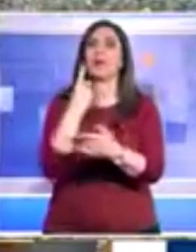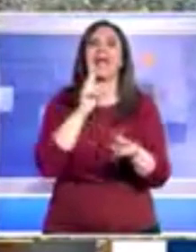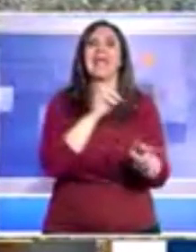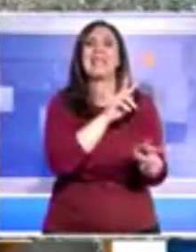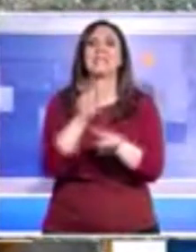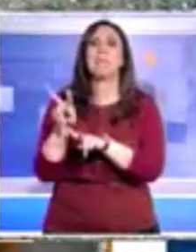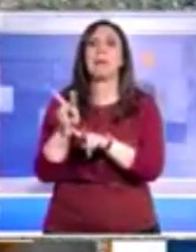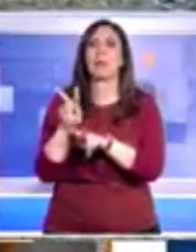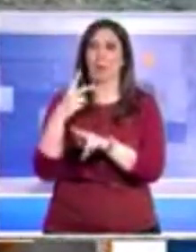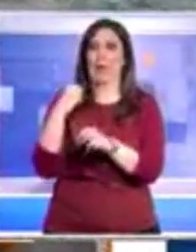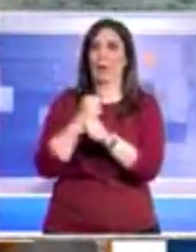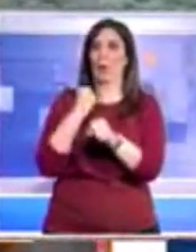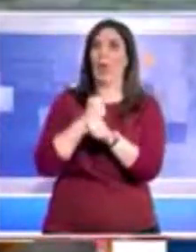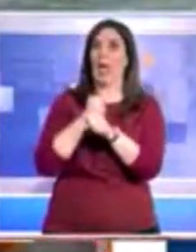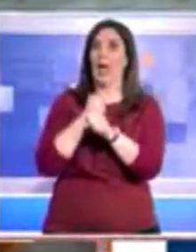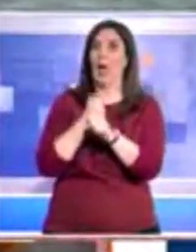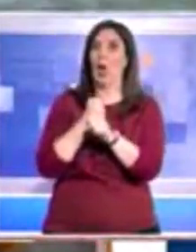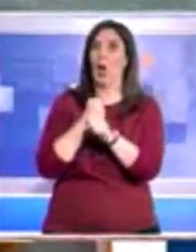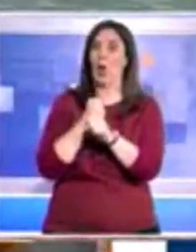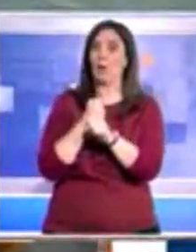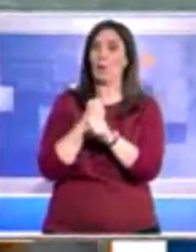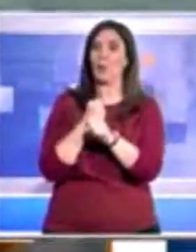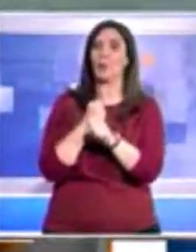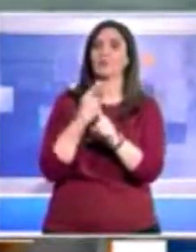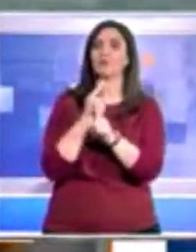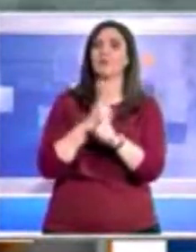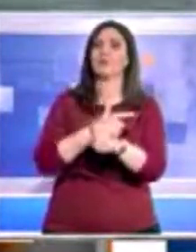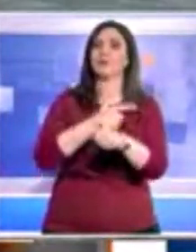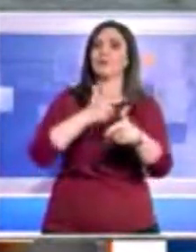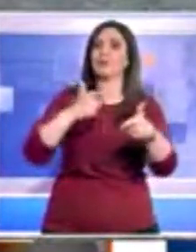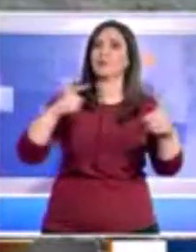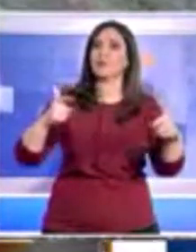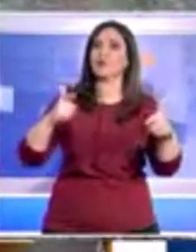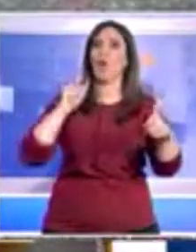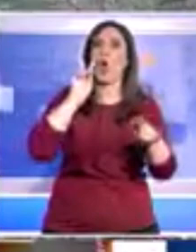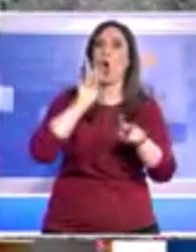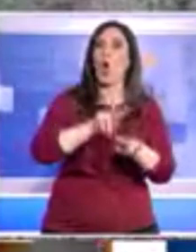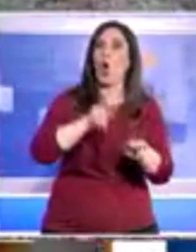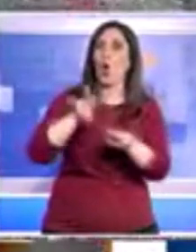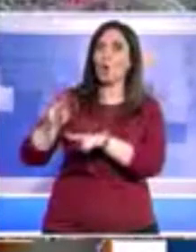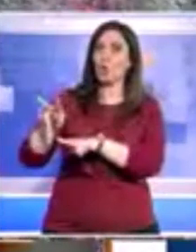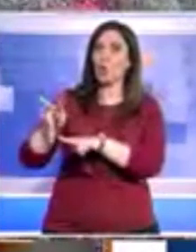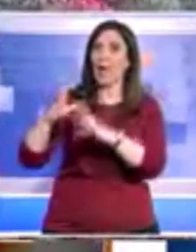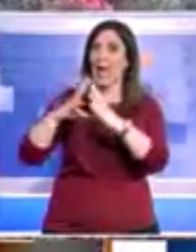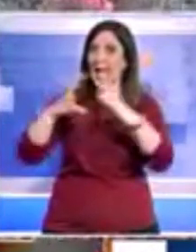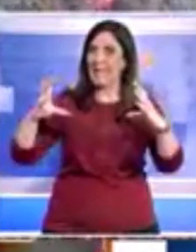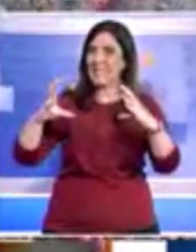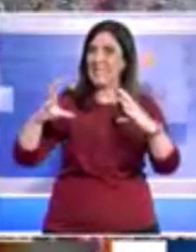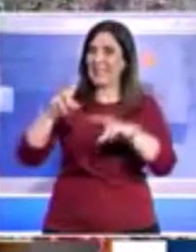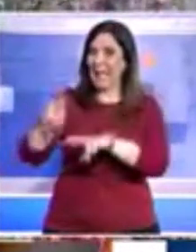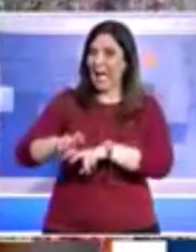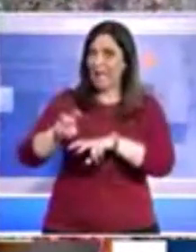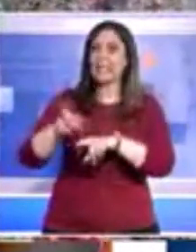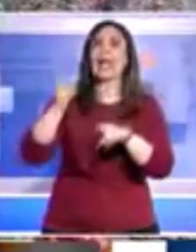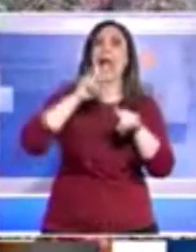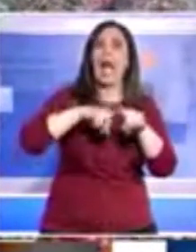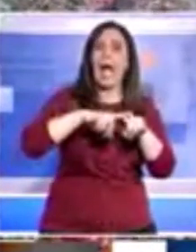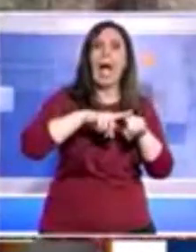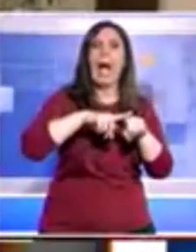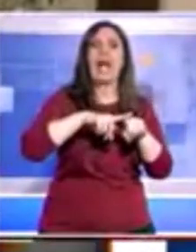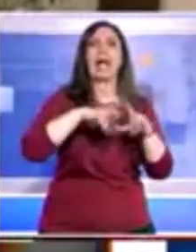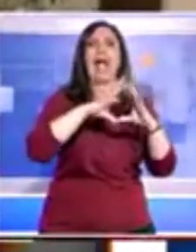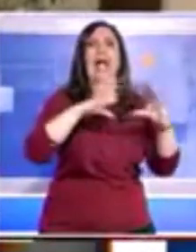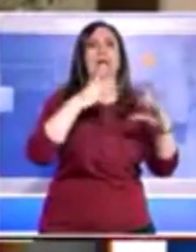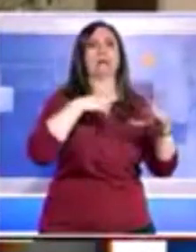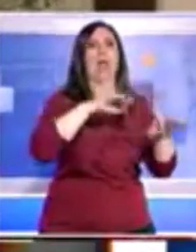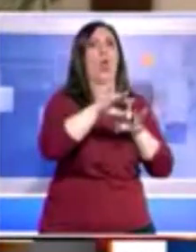del lavoro che questa volta si allarga non solo i controlli sulle aziende agricole ma anche quelle ai controlli sulla logistica